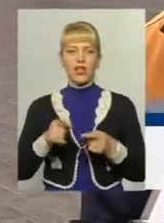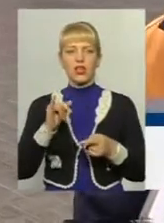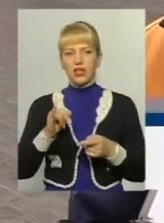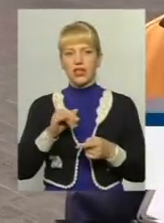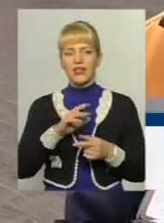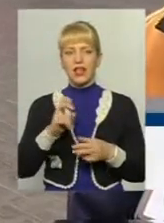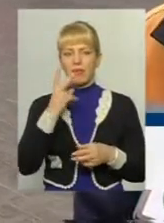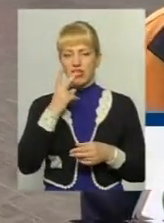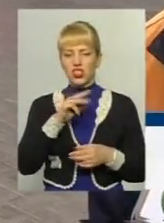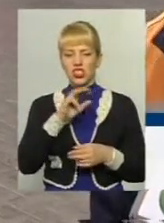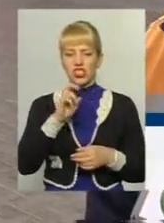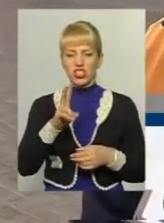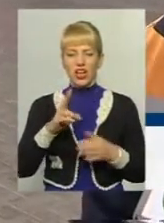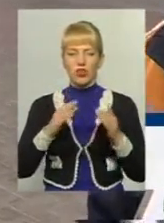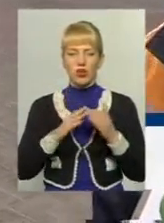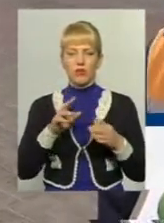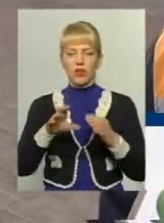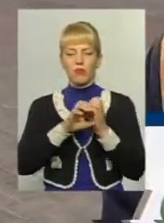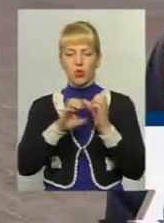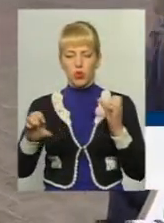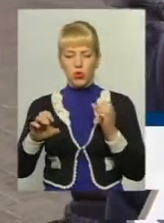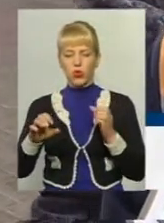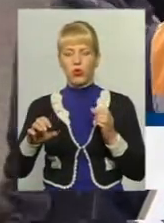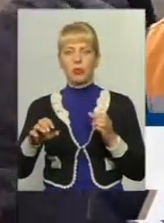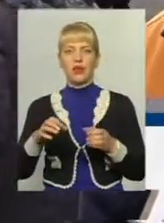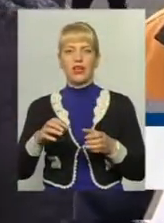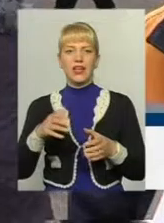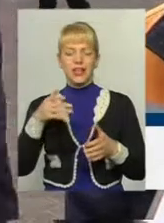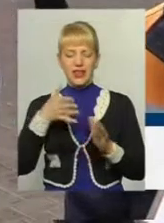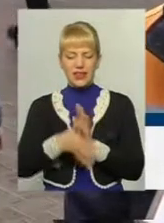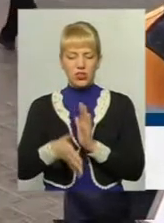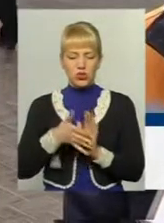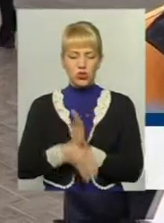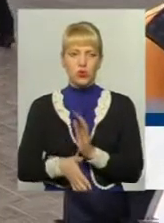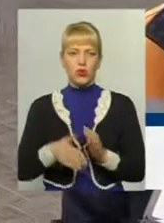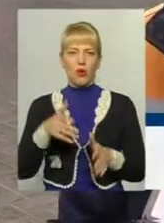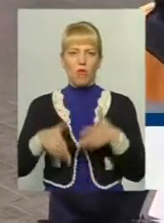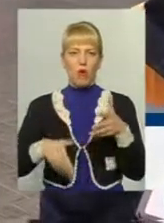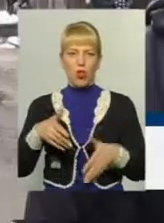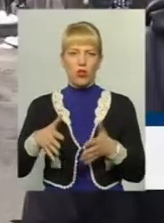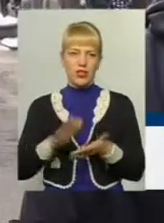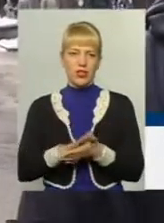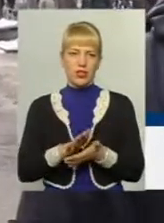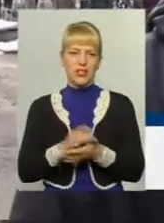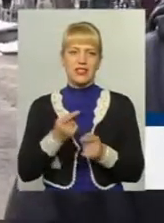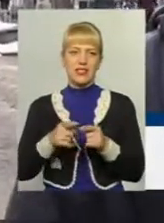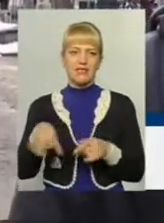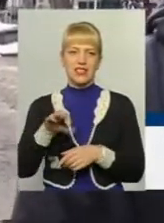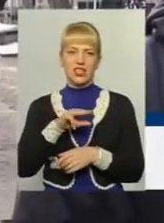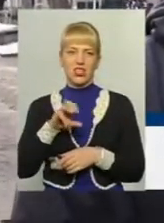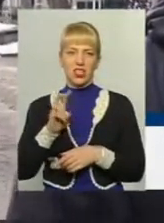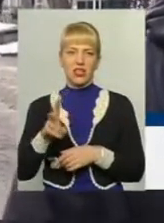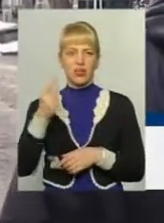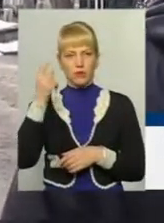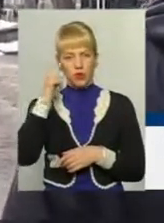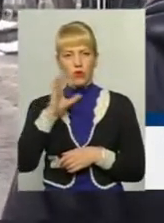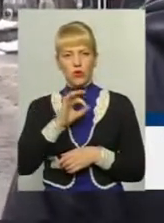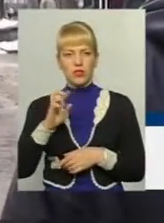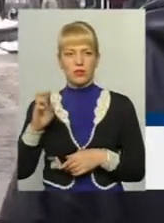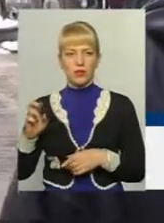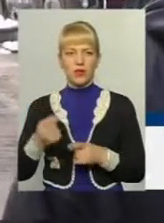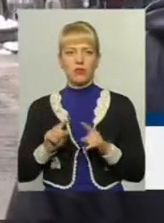здання стає красивішим, люди роблять утеплення, беруть кредити в банках, і все прекрасно. ЖЕКи вже віджили, тому